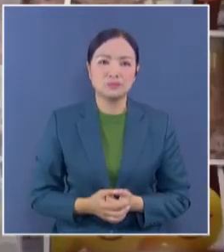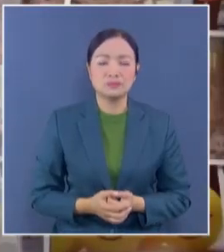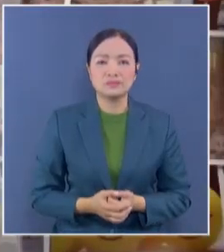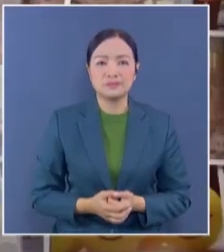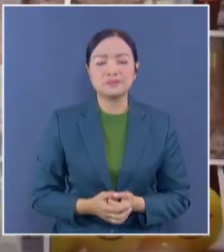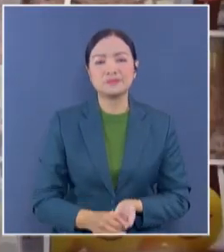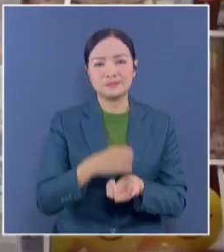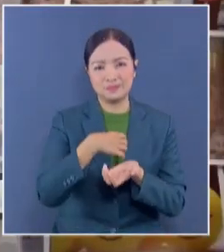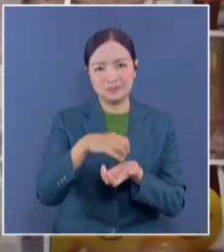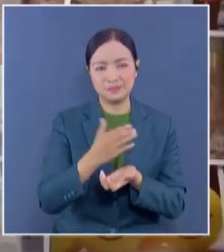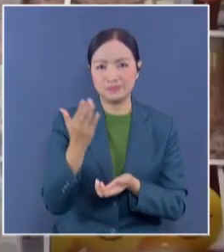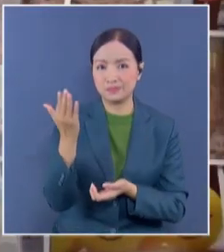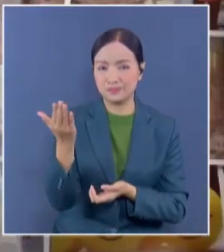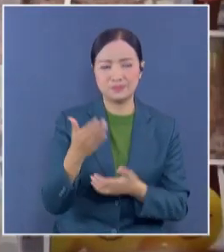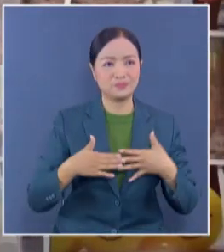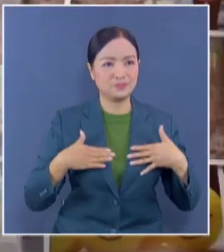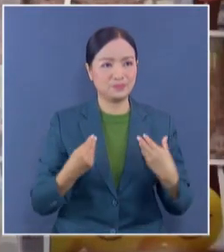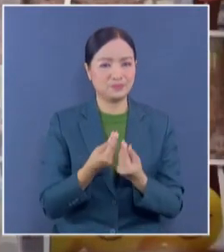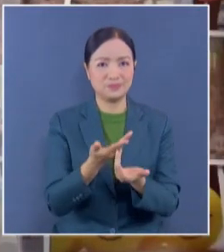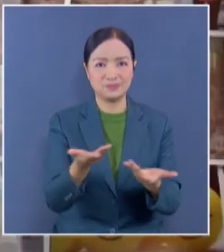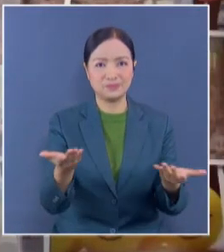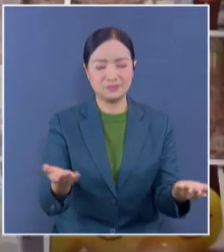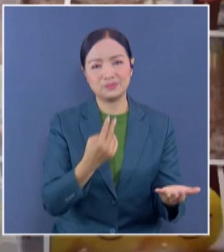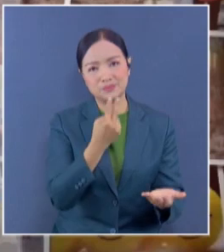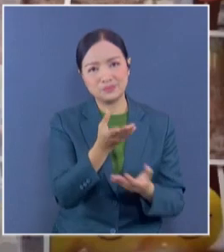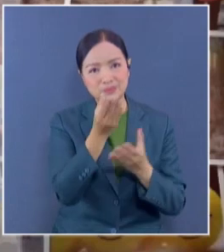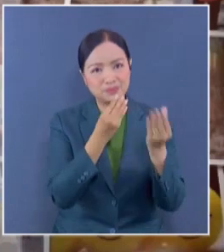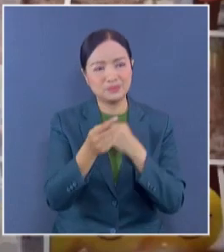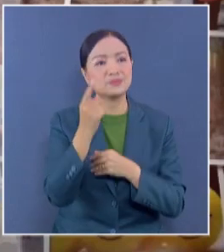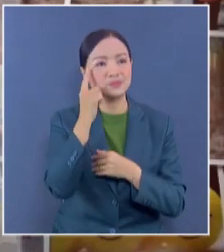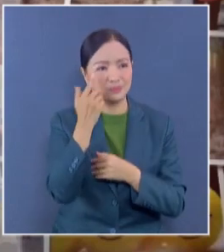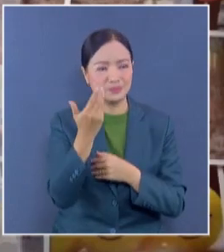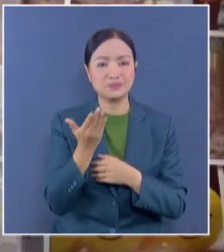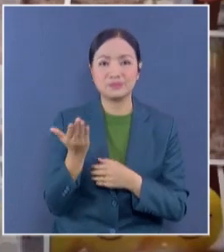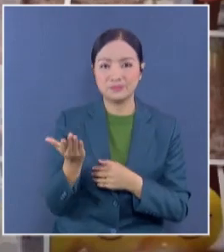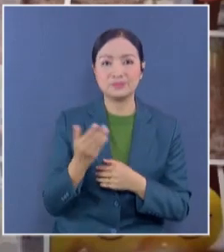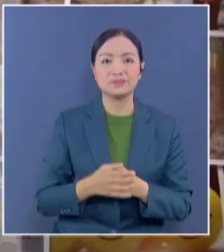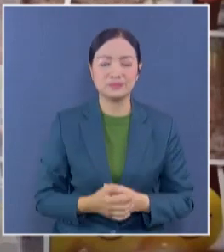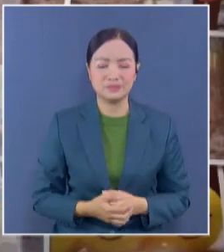ามารถแบ่งปันกันได้นะครับส่งต่อความสุขแบบนี้ให้กับผู้อื่นได้รับทราบไปพร้อมกันนะครับ